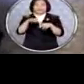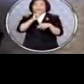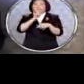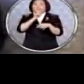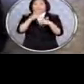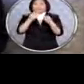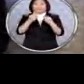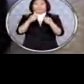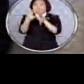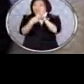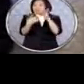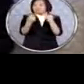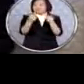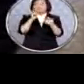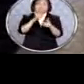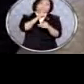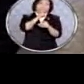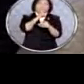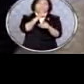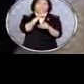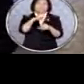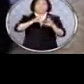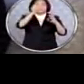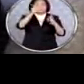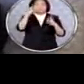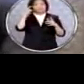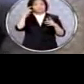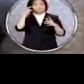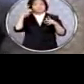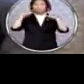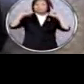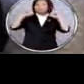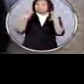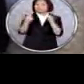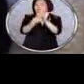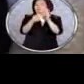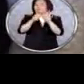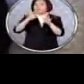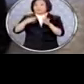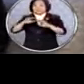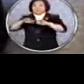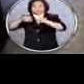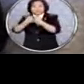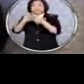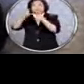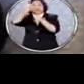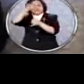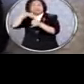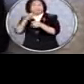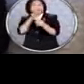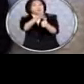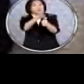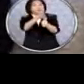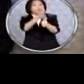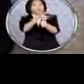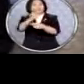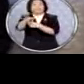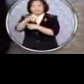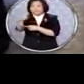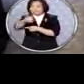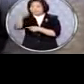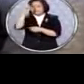任，总统真的看起来比较像在野党，倒是在野党一再的提醒这些问题的存在，农民的问题